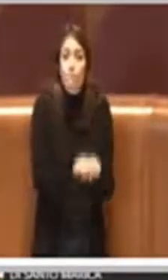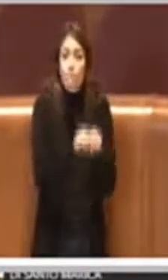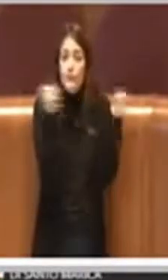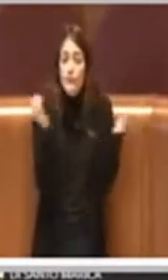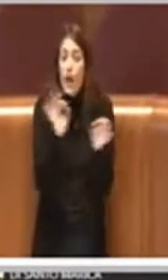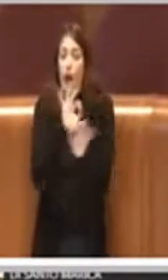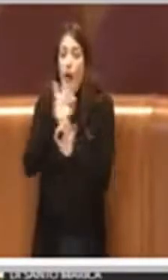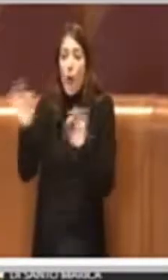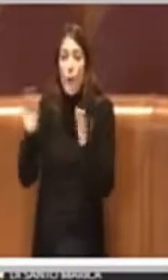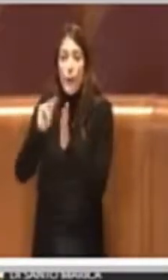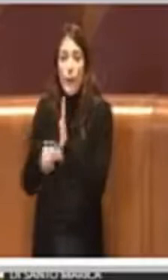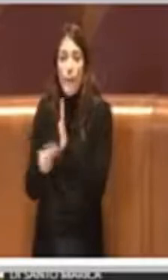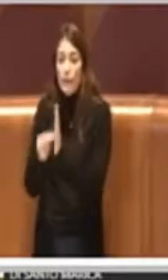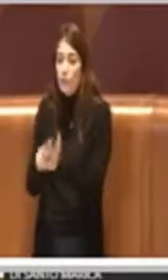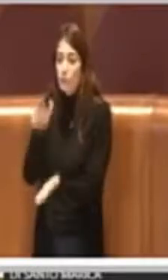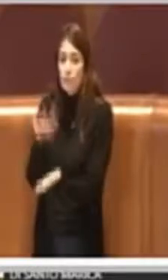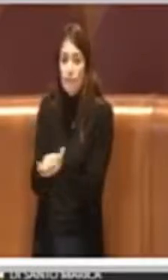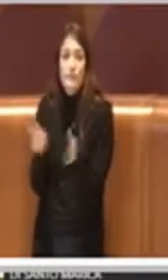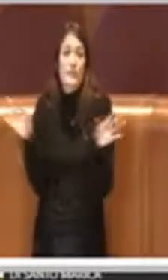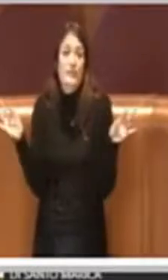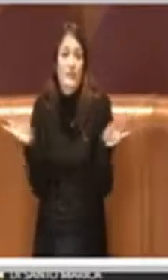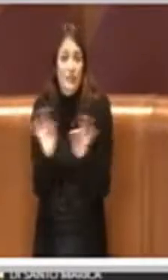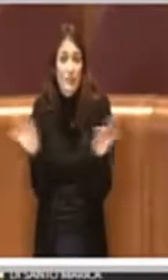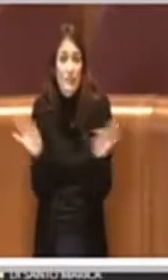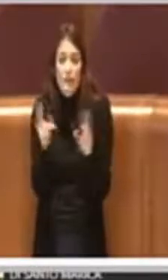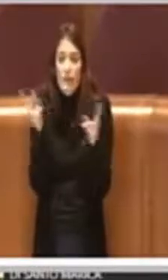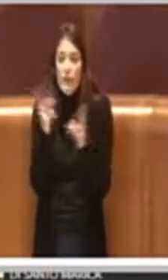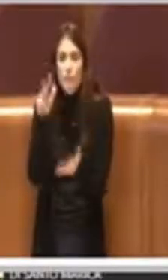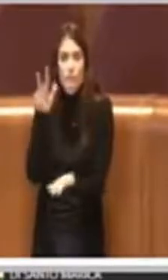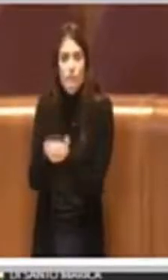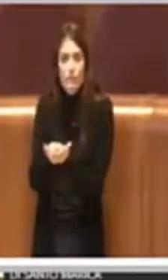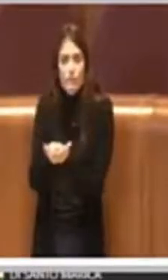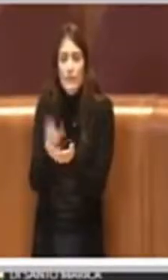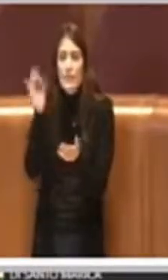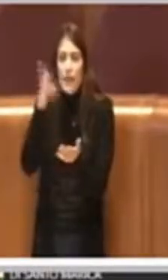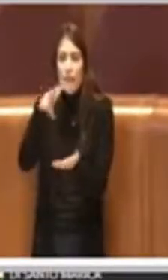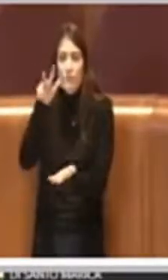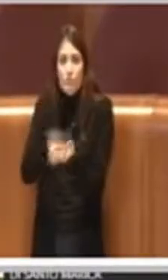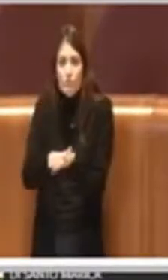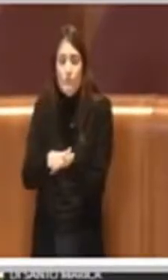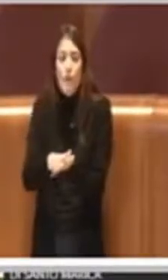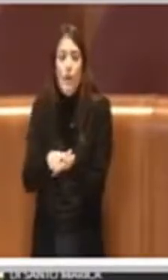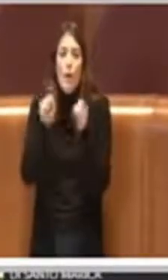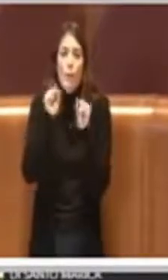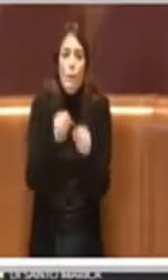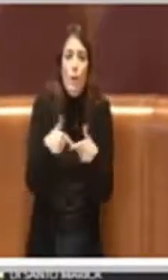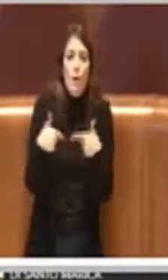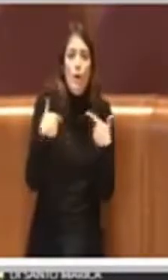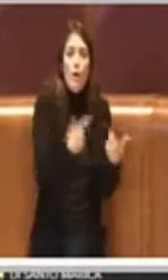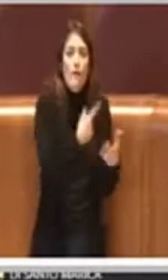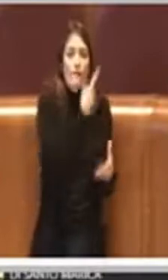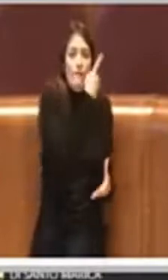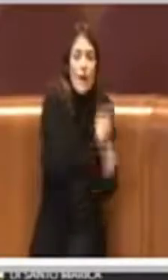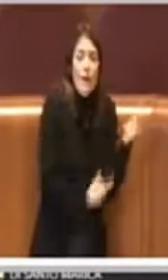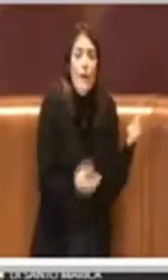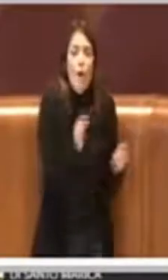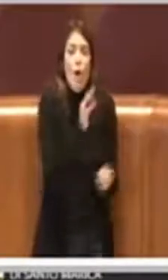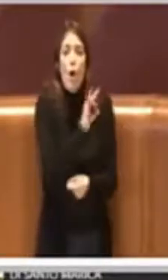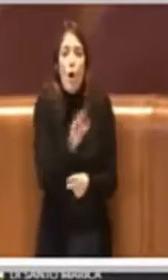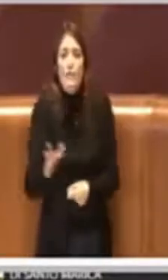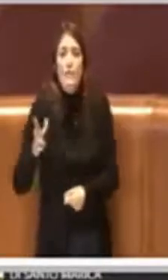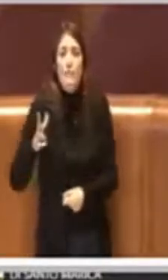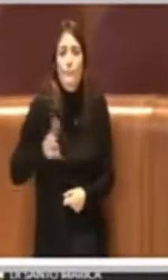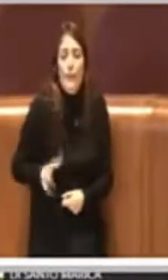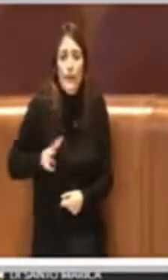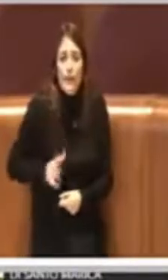di qualche emendamento che potrebbe costituire tra loro la differenza tra il fallimento e la speranza di una ripresa.